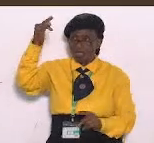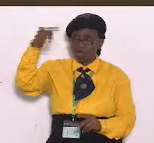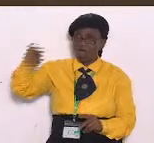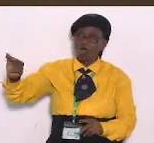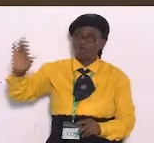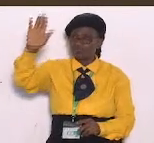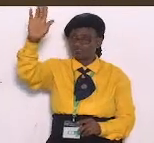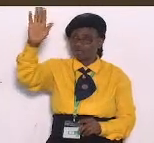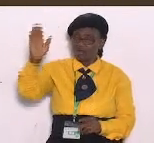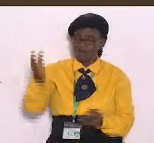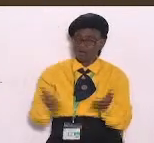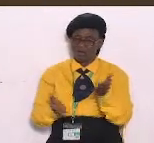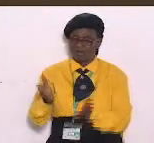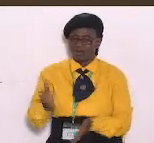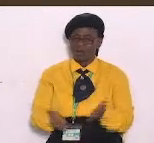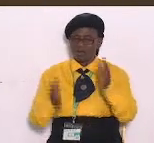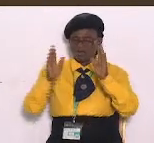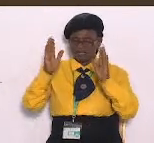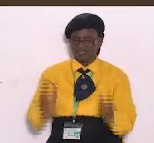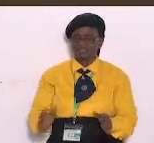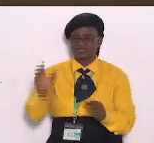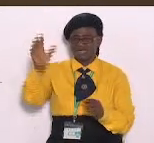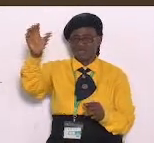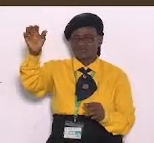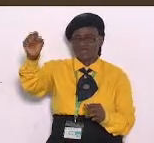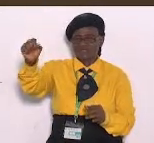dans la prospérité de ton